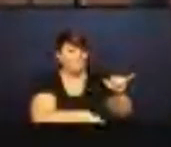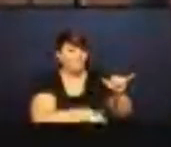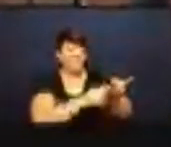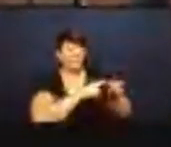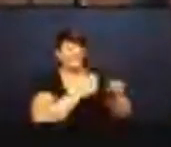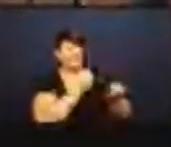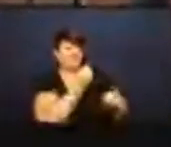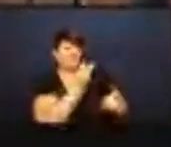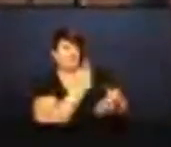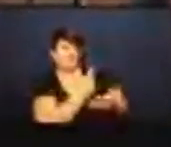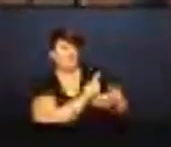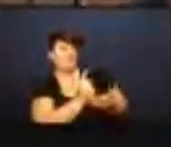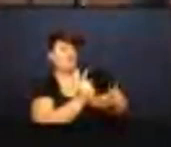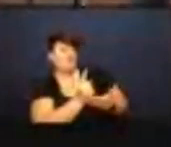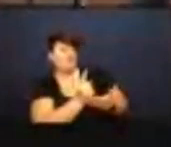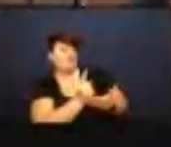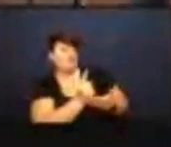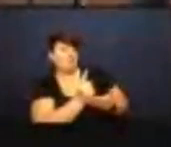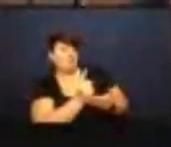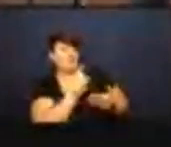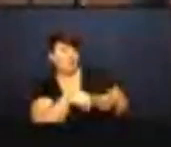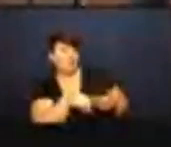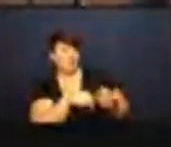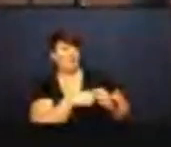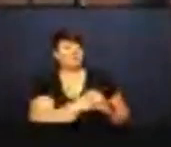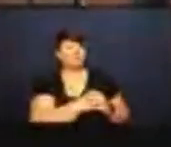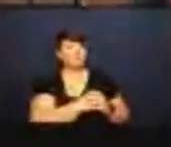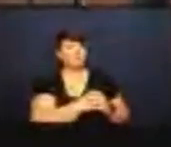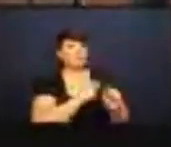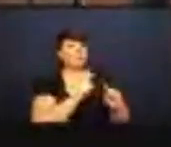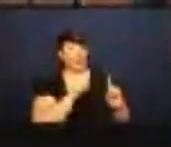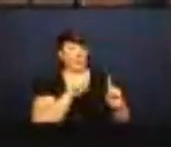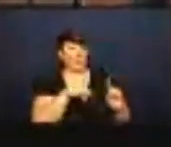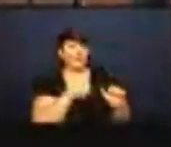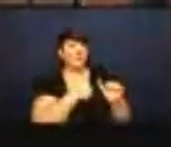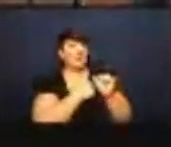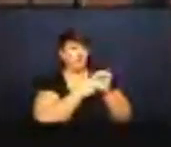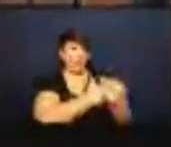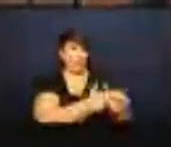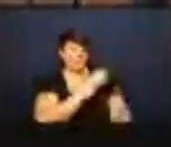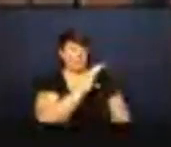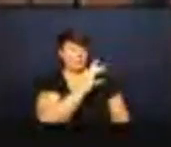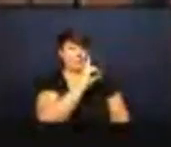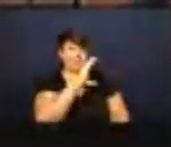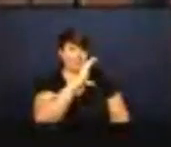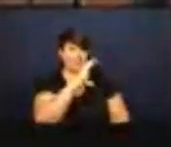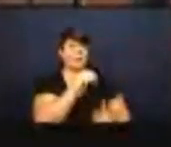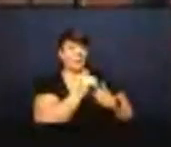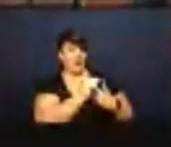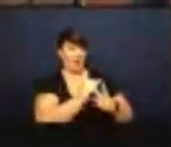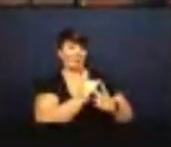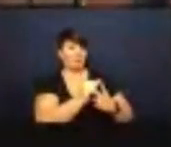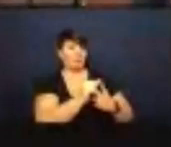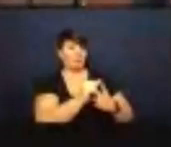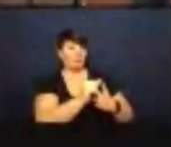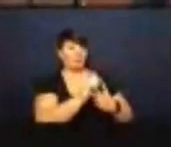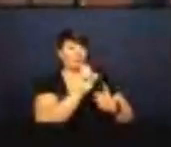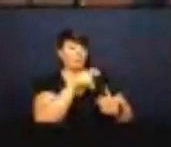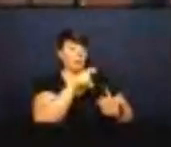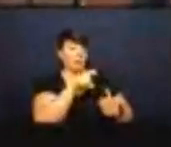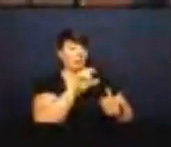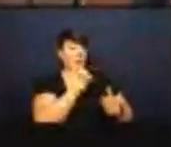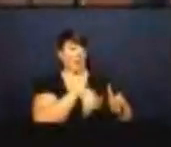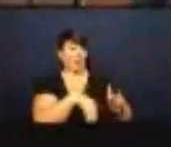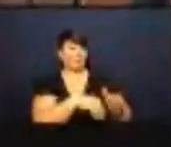tunaweza kuzungumzia jambo hili tena mbele ya bodi. Lakini kwa sasa ninaona kuwa cha muhimu